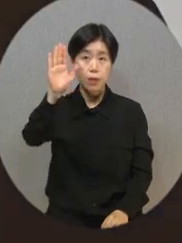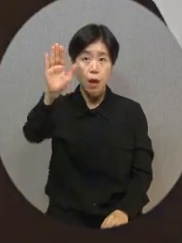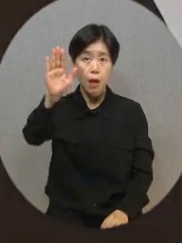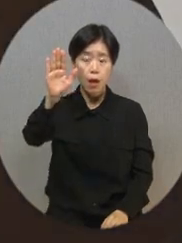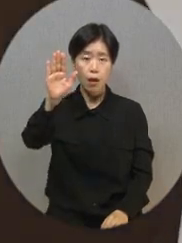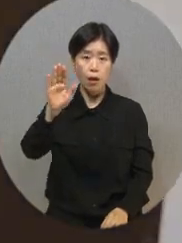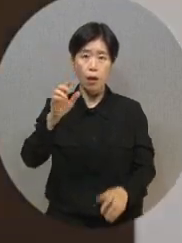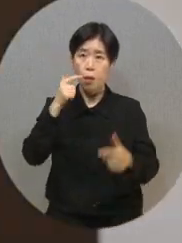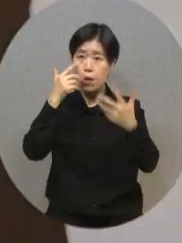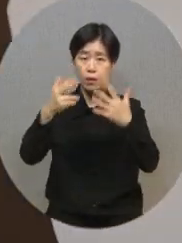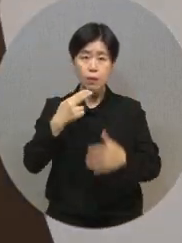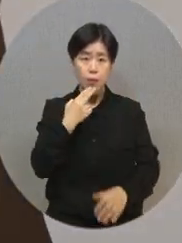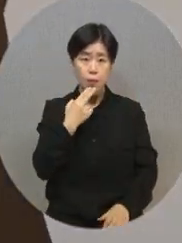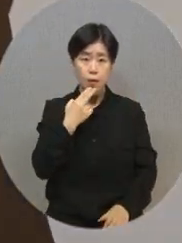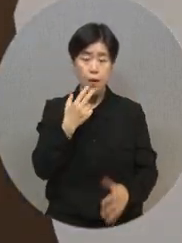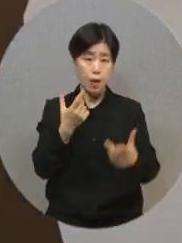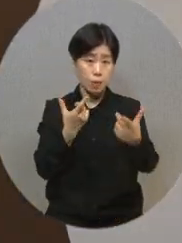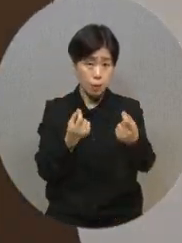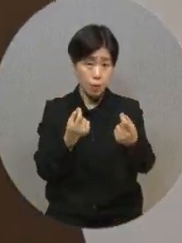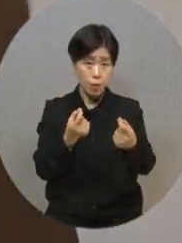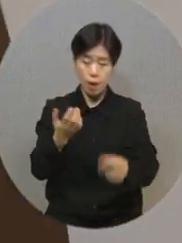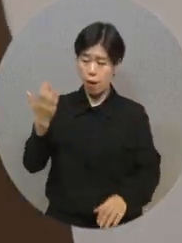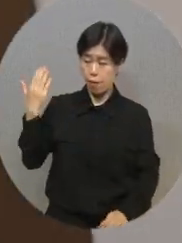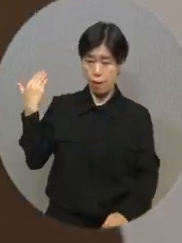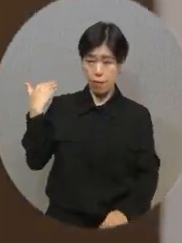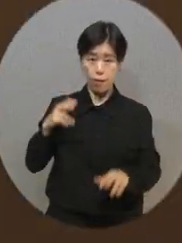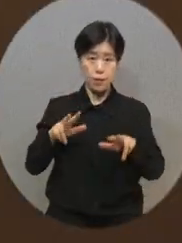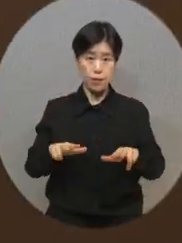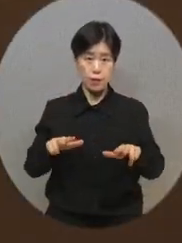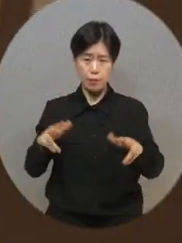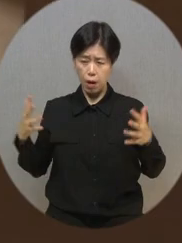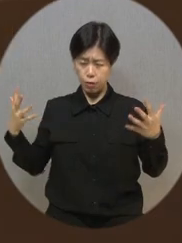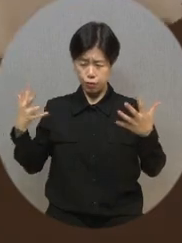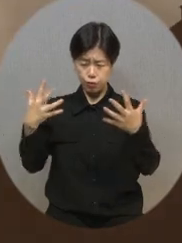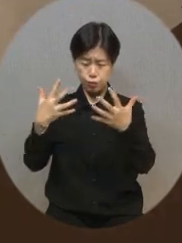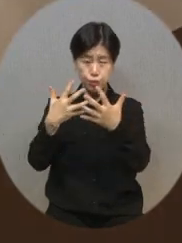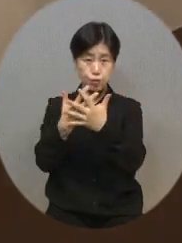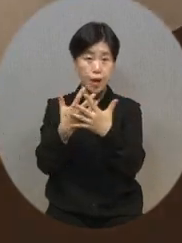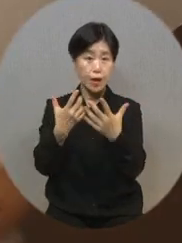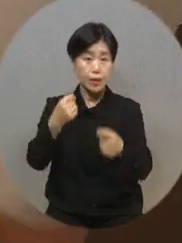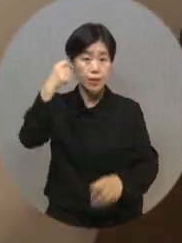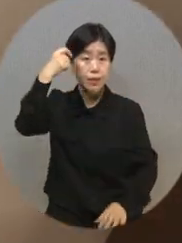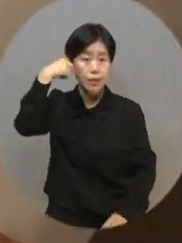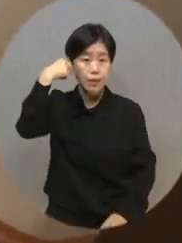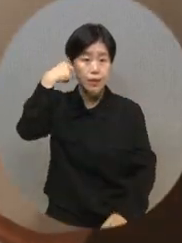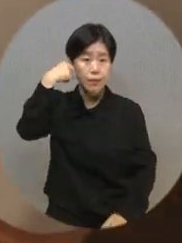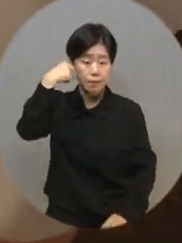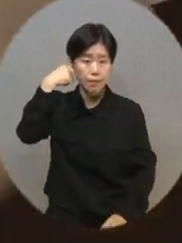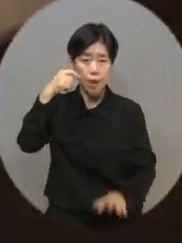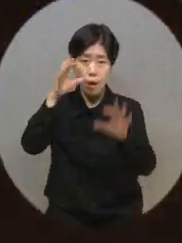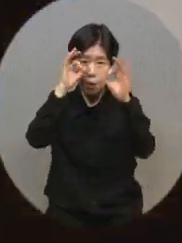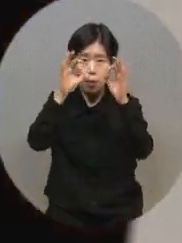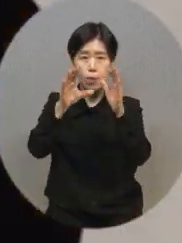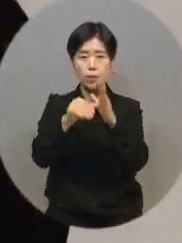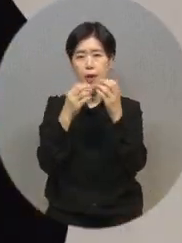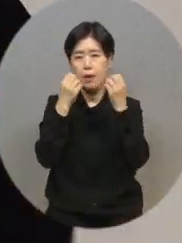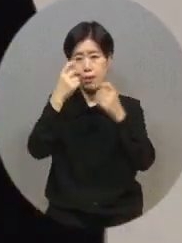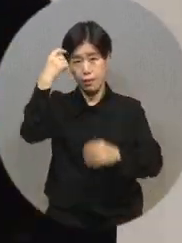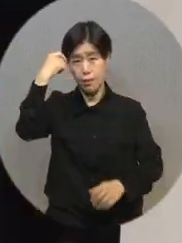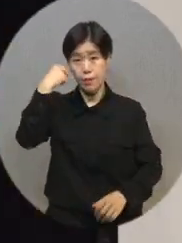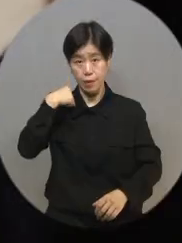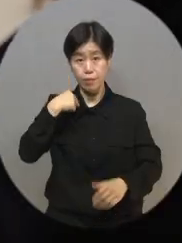재현하듯 과거와 현재가 중첩된 이미지들이 관객에게 새로운 시각적 경험을